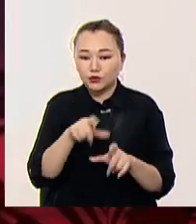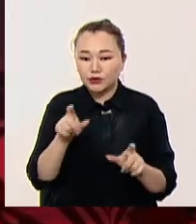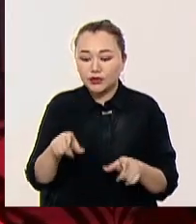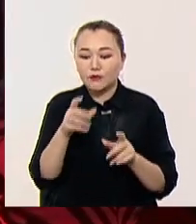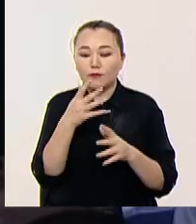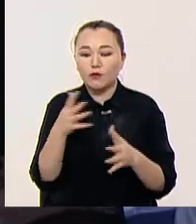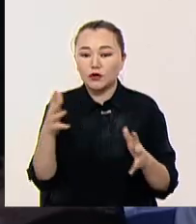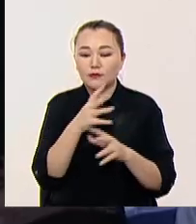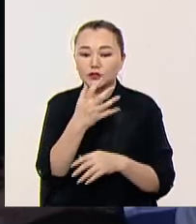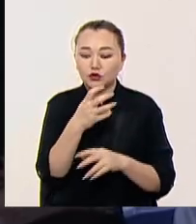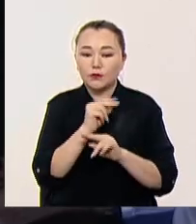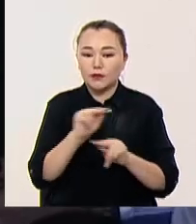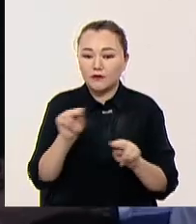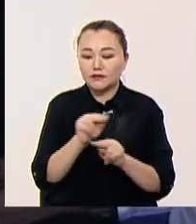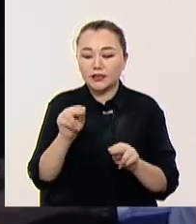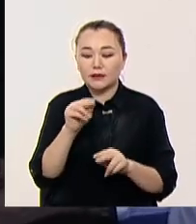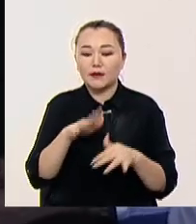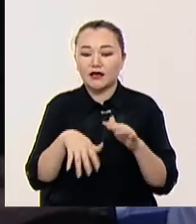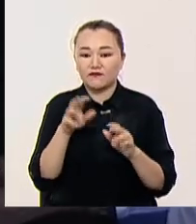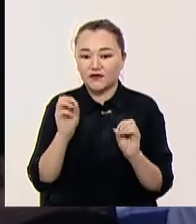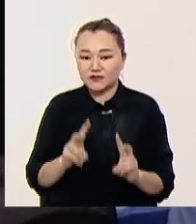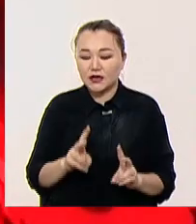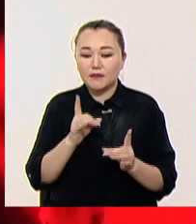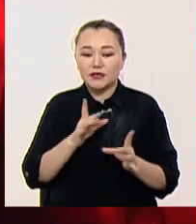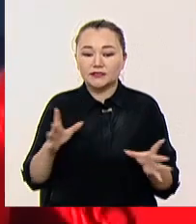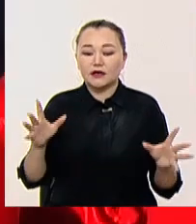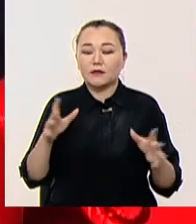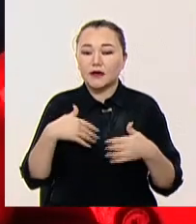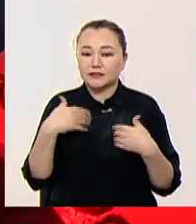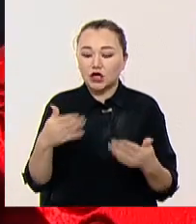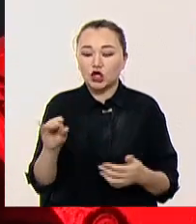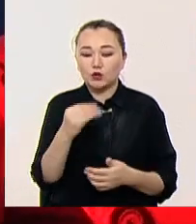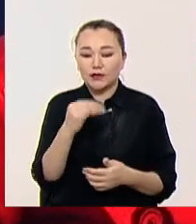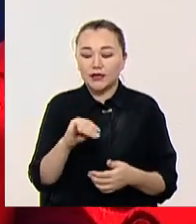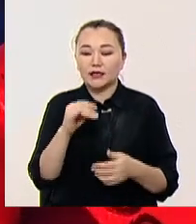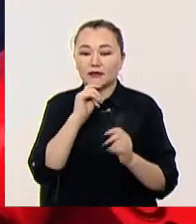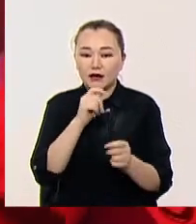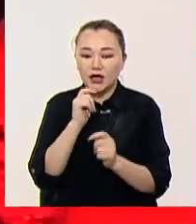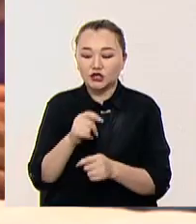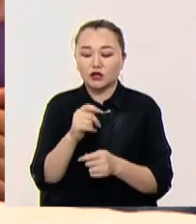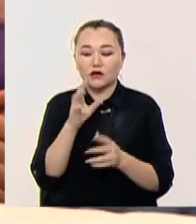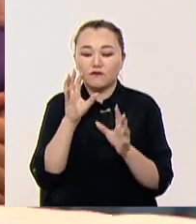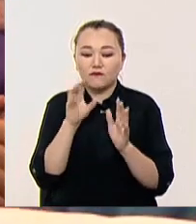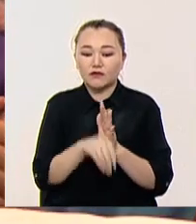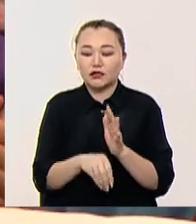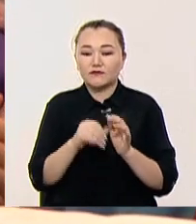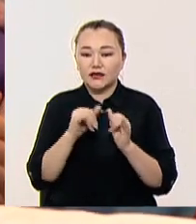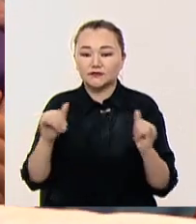более 500 педагогов и профессоров. Министр поздравил всех с юбилеем и наградил ветеранов, внесших немалый